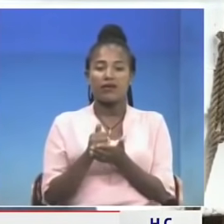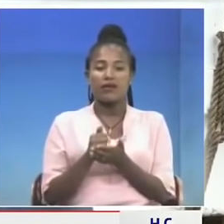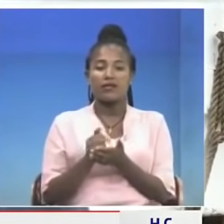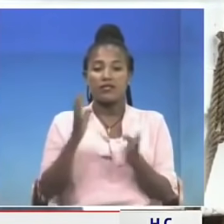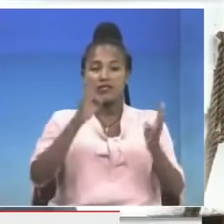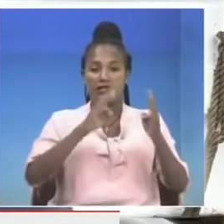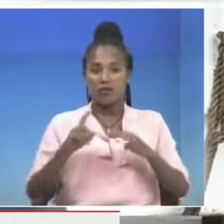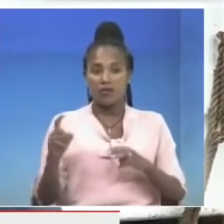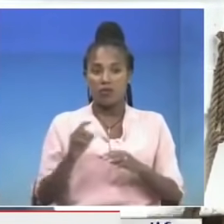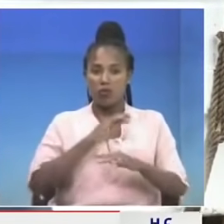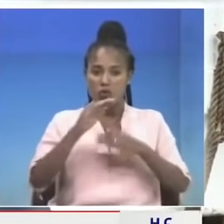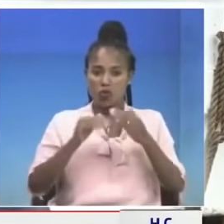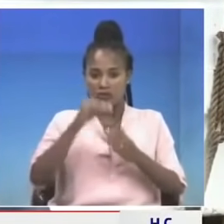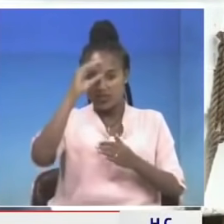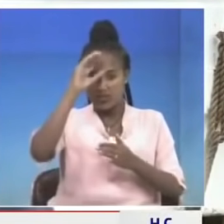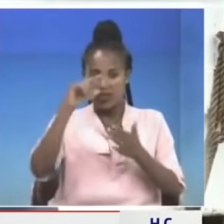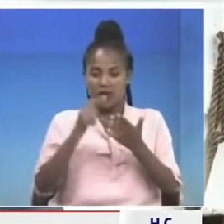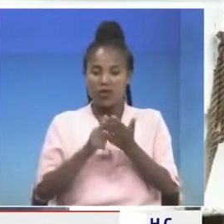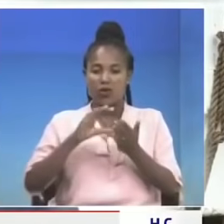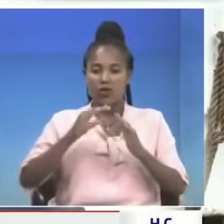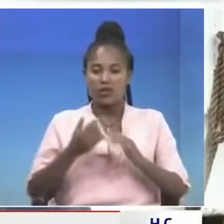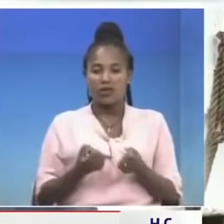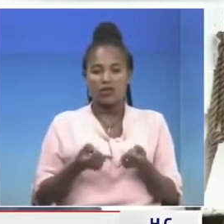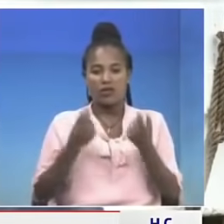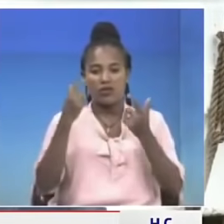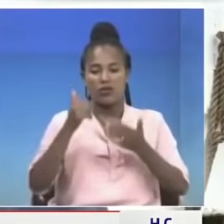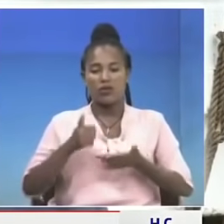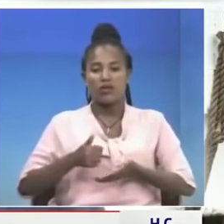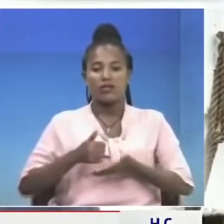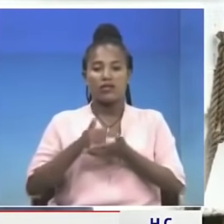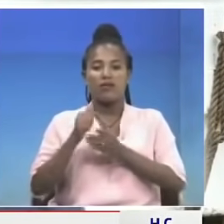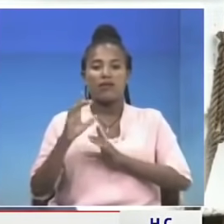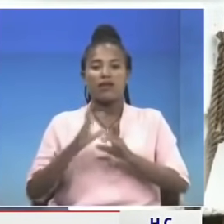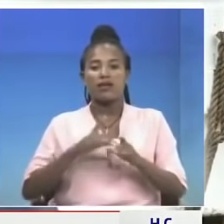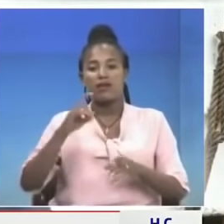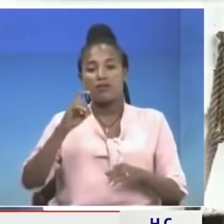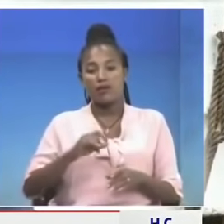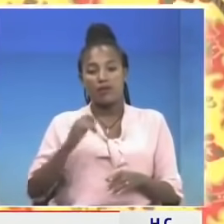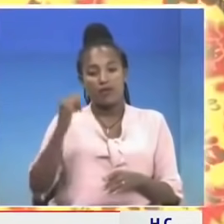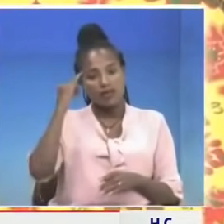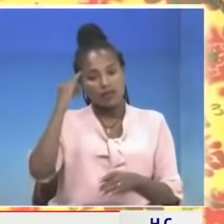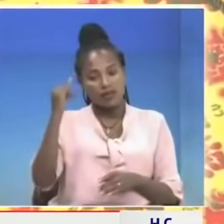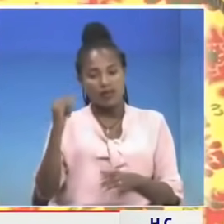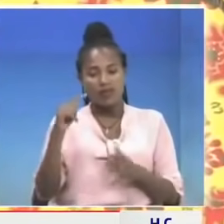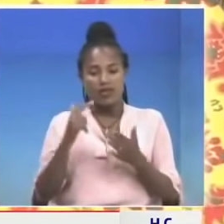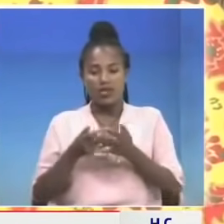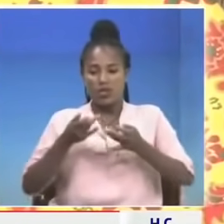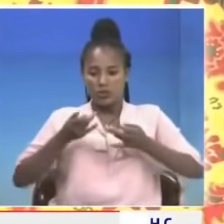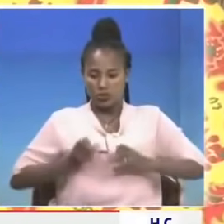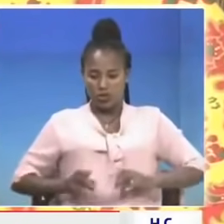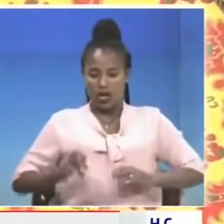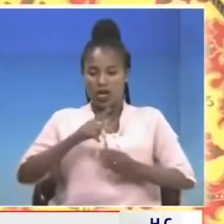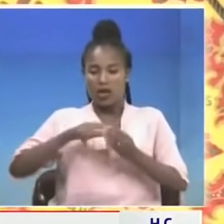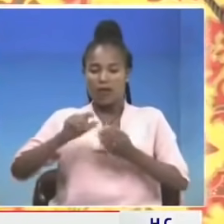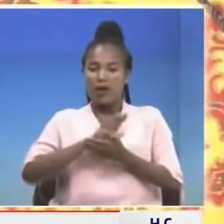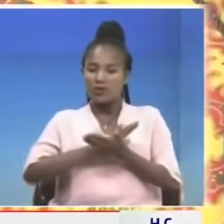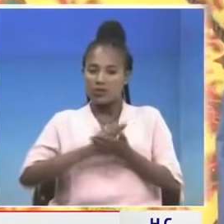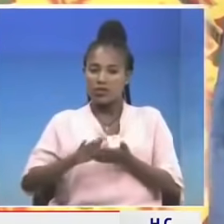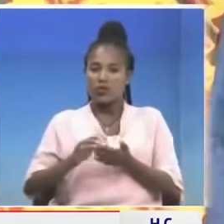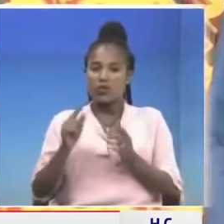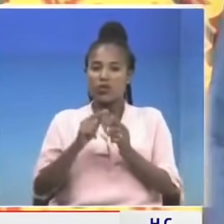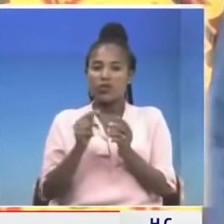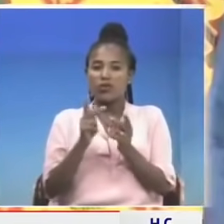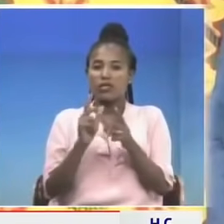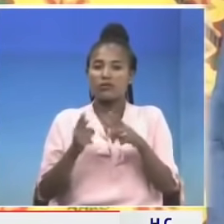ስለሚሆን ሁሉም ሰው ይህንን ሁኔታ ተገንዝቦ ድጋፍ ማድረግ ይገባዋል የሚል ነገር አለ። ይህንን ጁንታ ከአካባቢው አስወጥተን ወደ